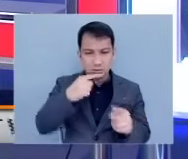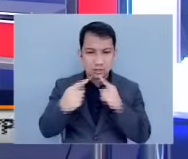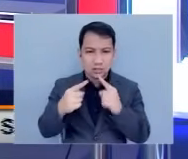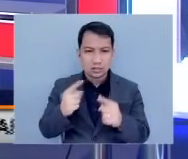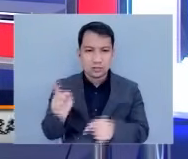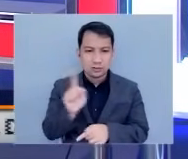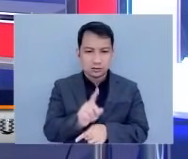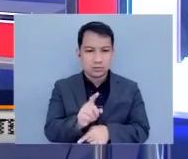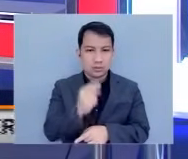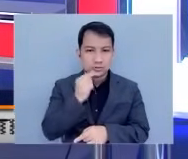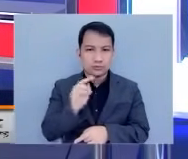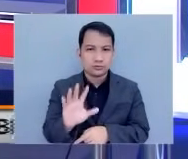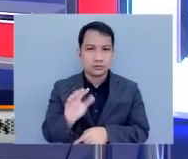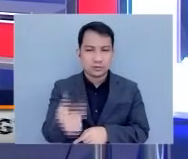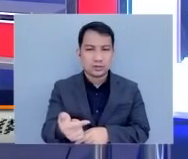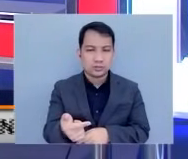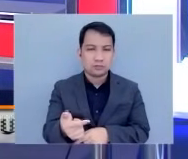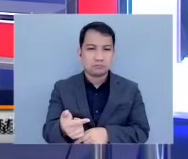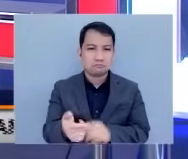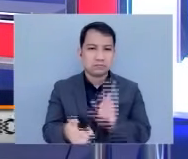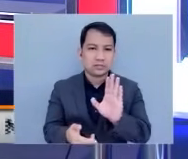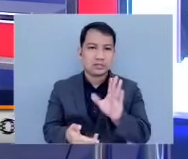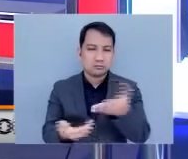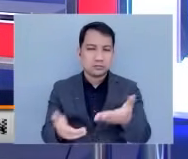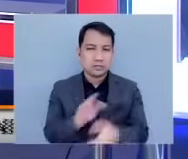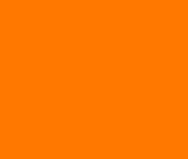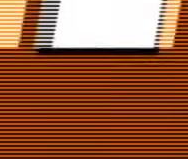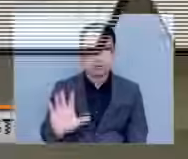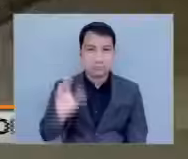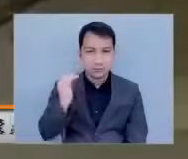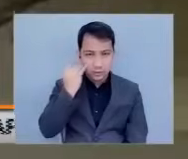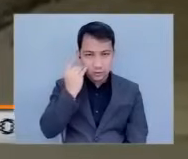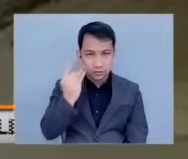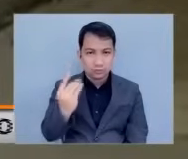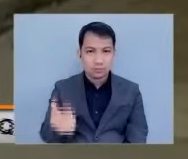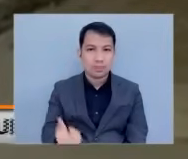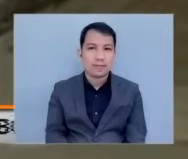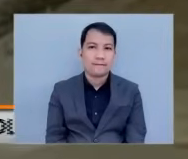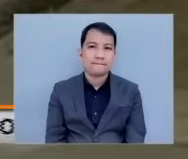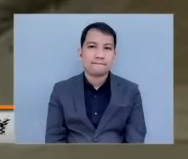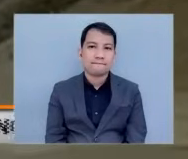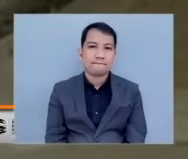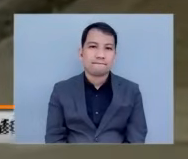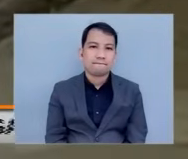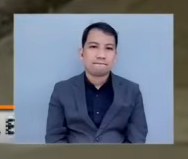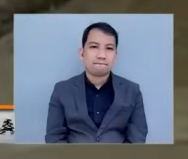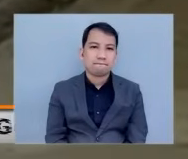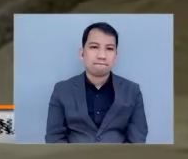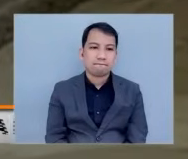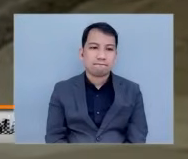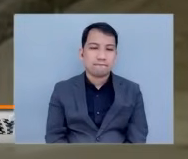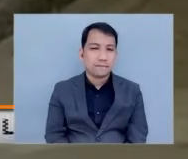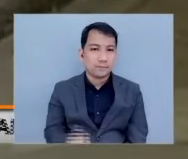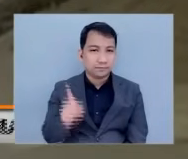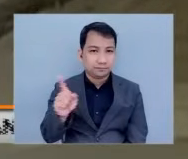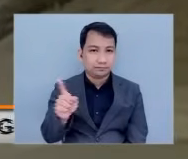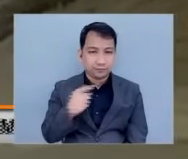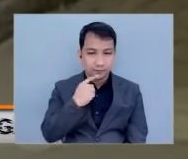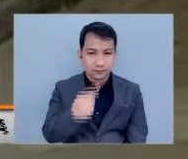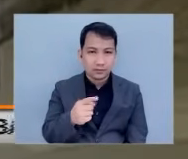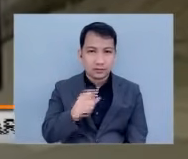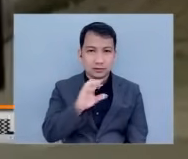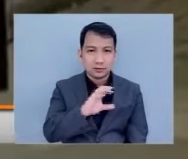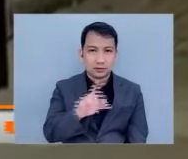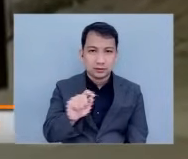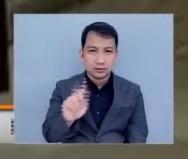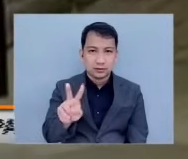5. Nasa frontline ng balitang yan si Jenny Dong. Sa kuha ng CCTV na ito,